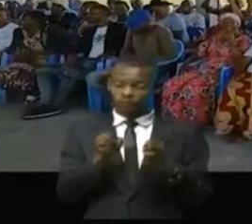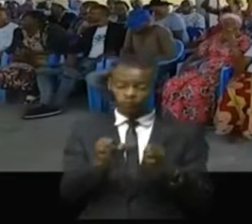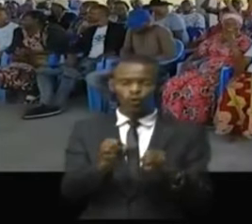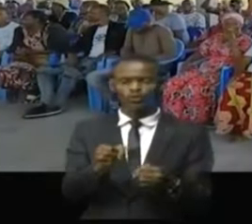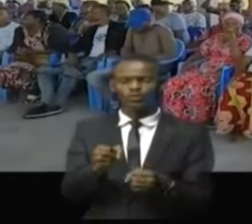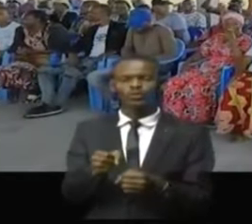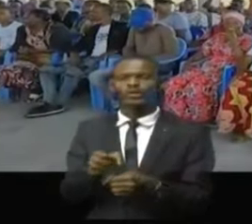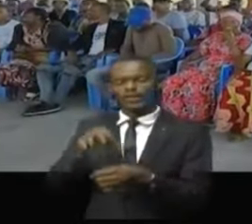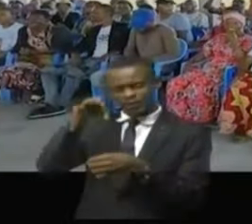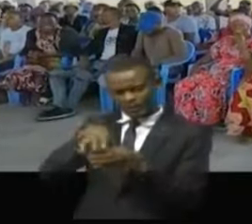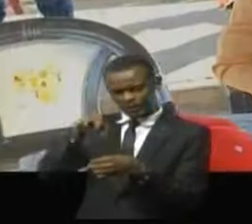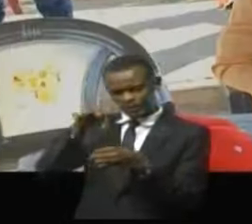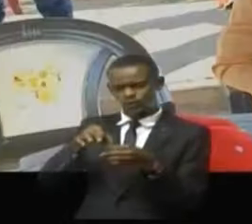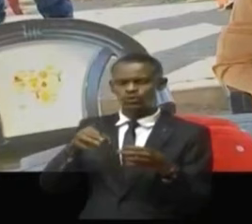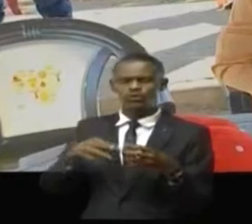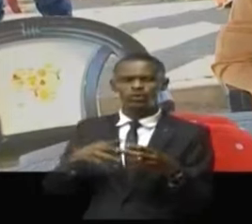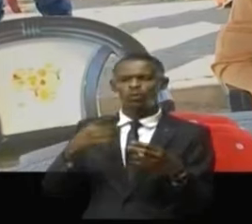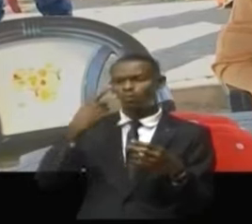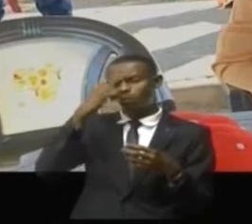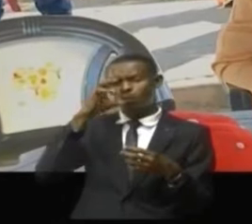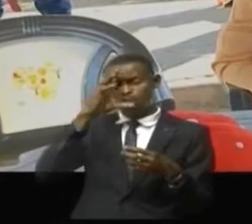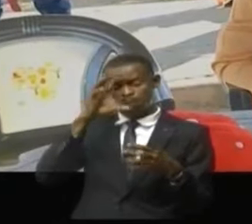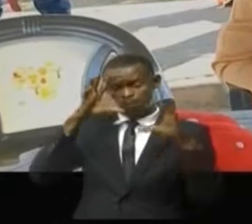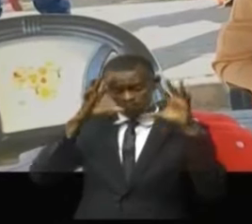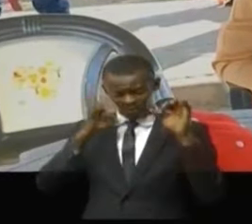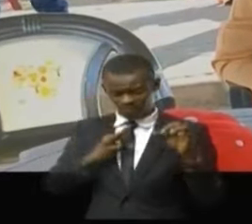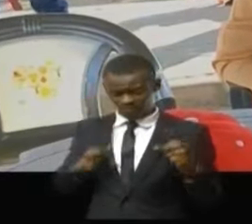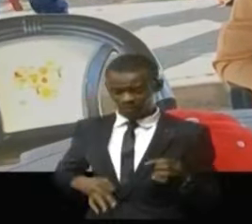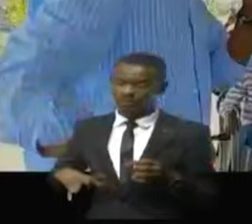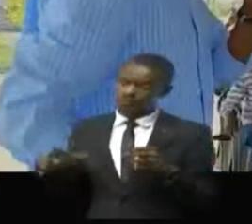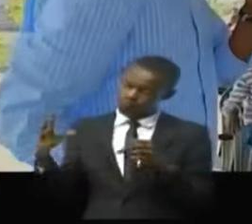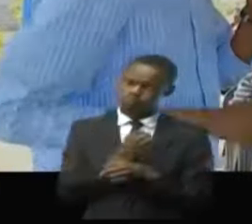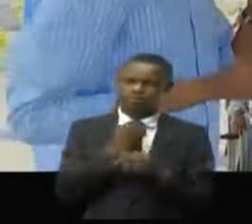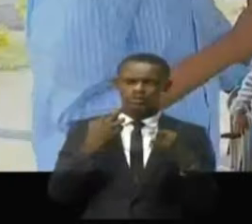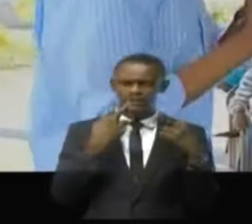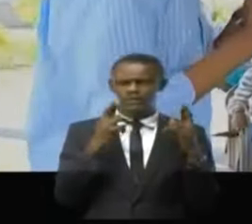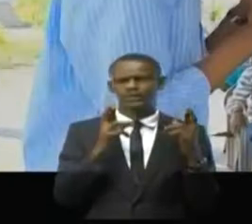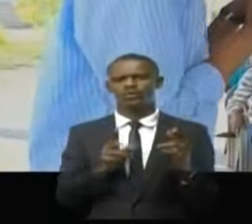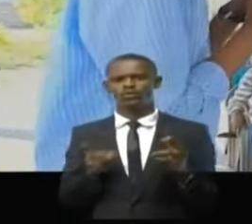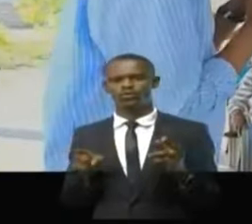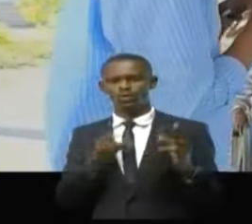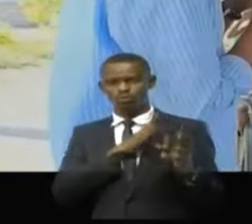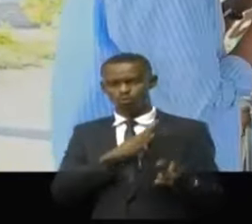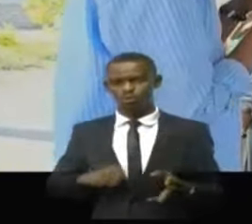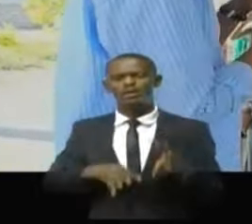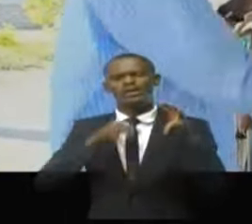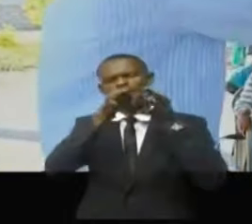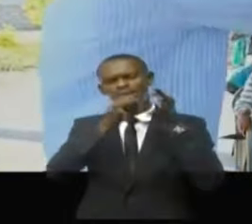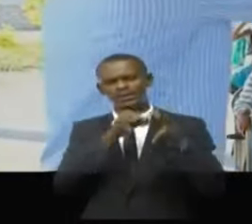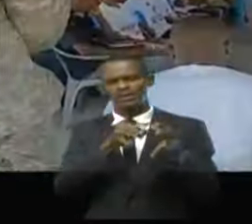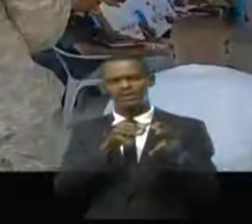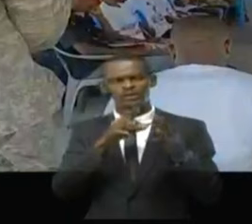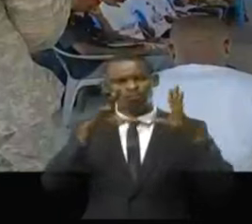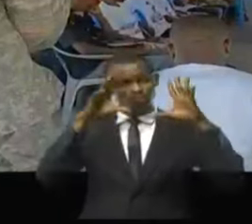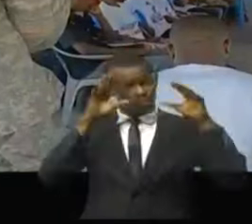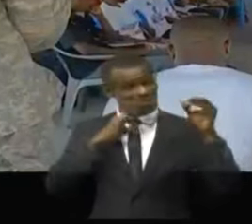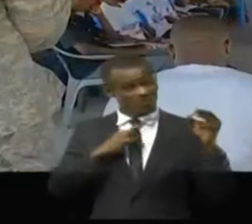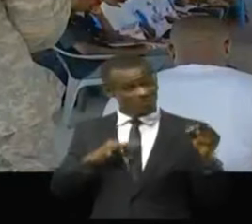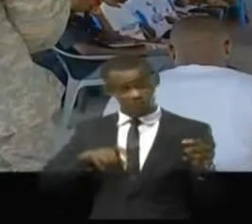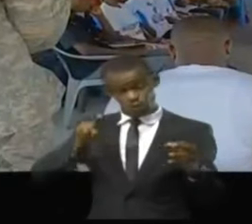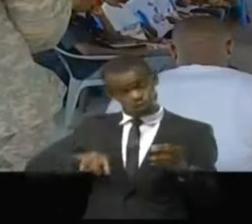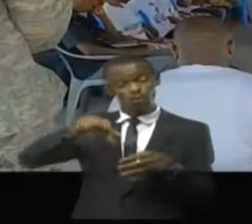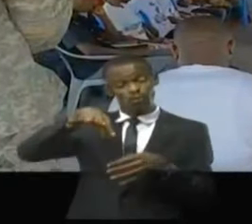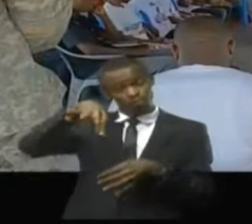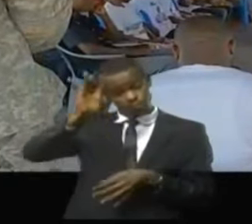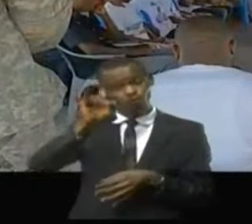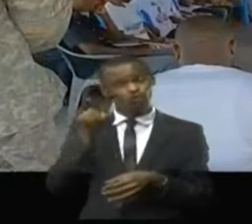l'enfant terrible de l'UDPS a présenté les réalisations du chef de l'État Félix Antoine Tshisekedi Tshilombo en faveur de la population. Pour